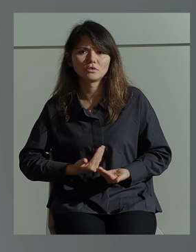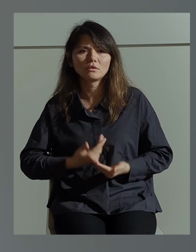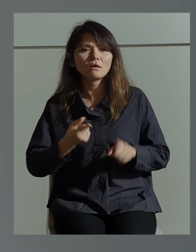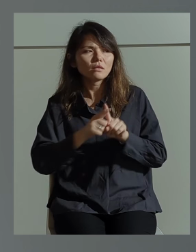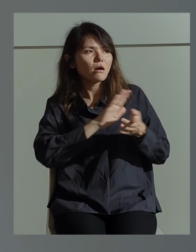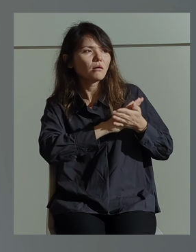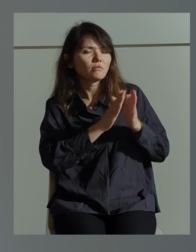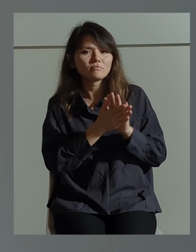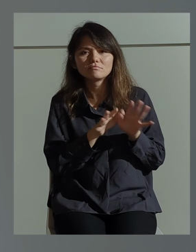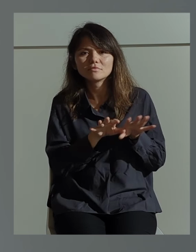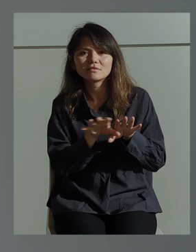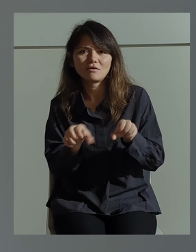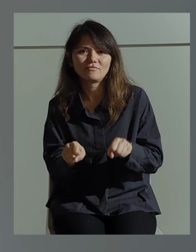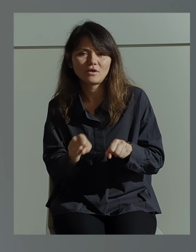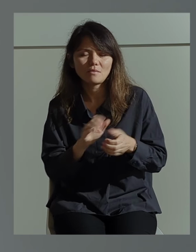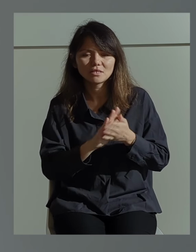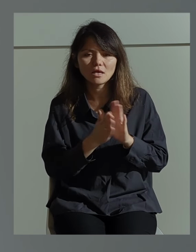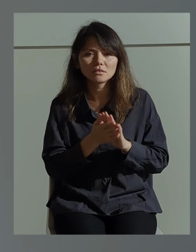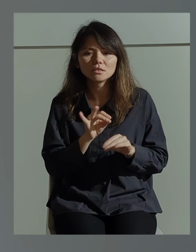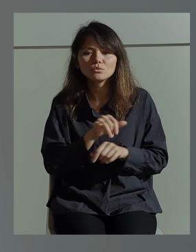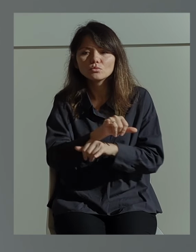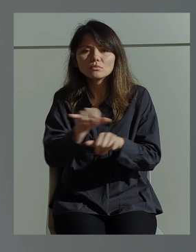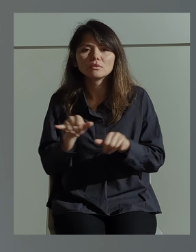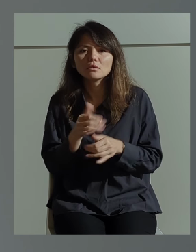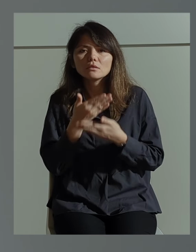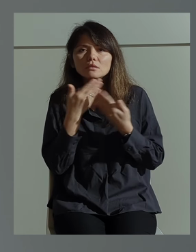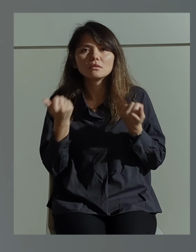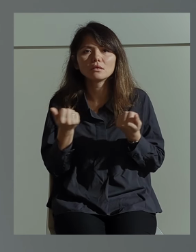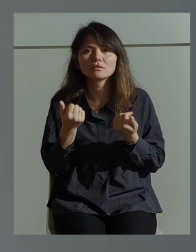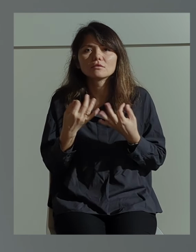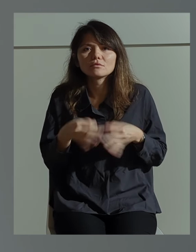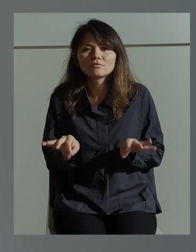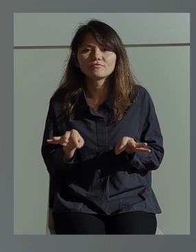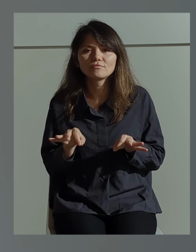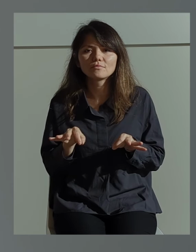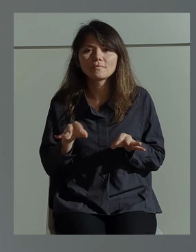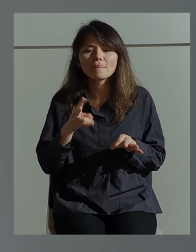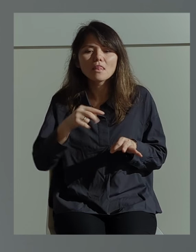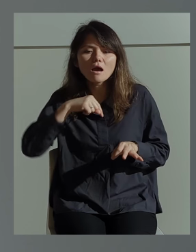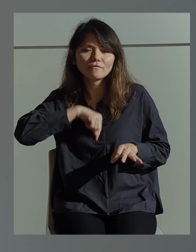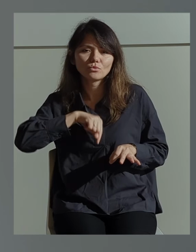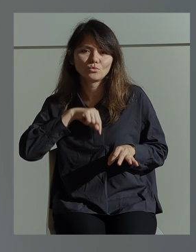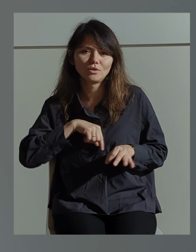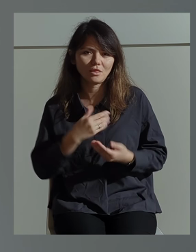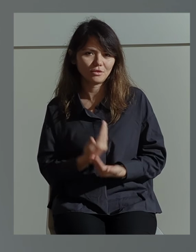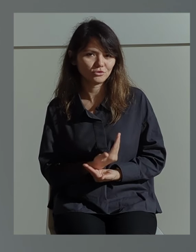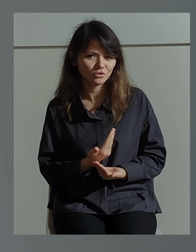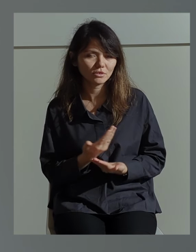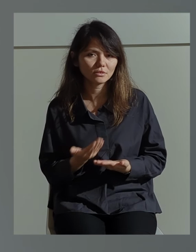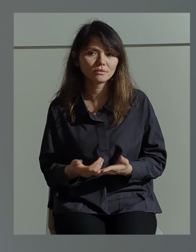обстоятельствами в которых В общем не остаётся никакого пространства для этой самой внутренней